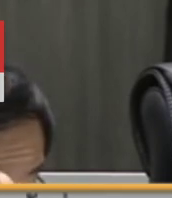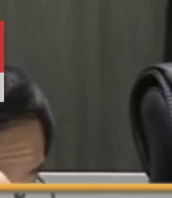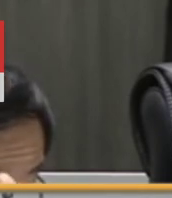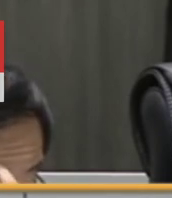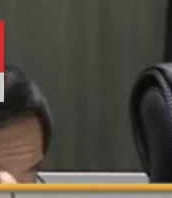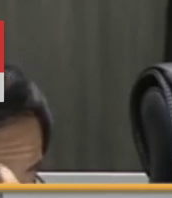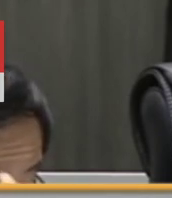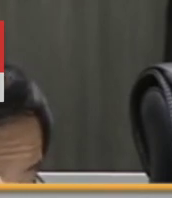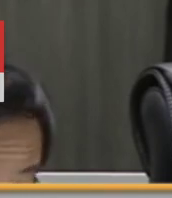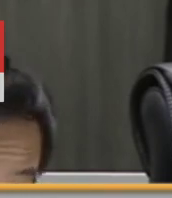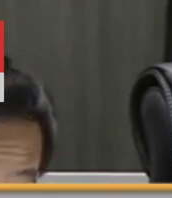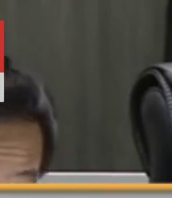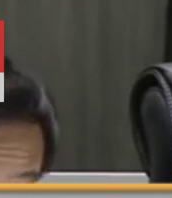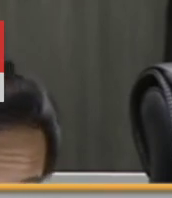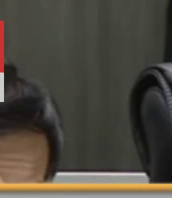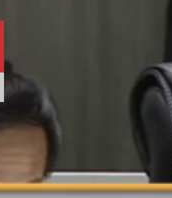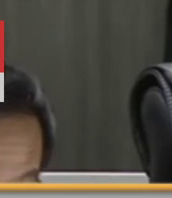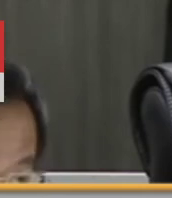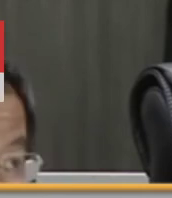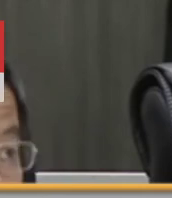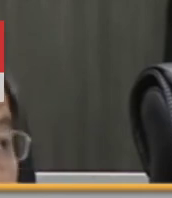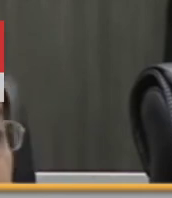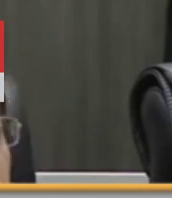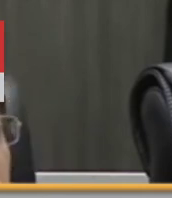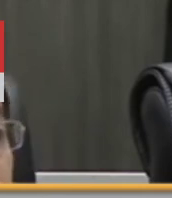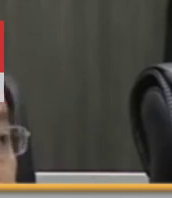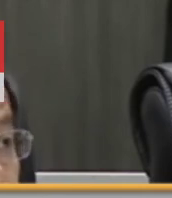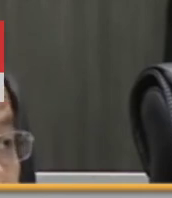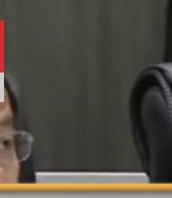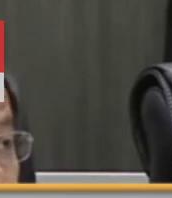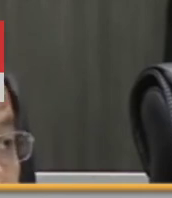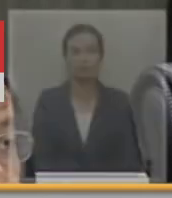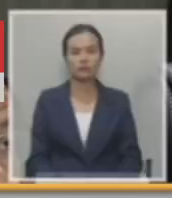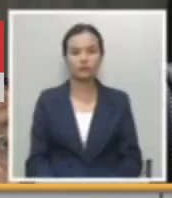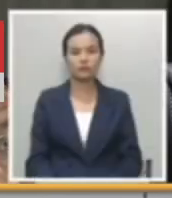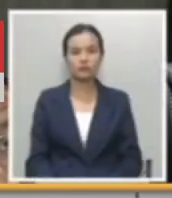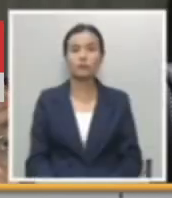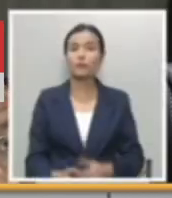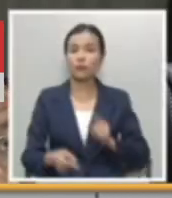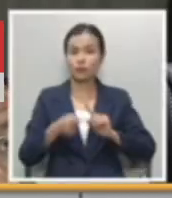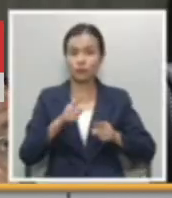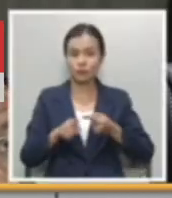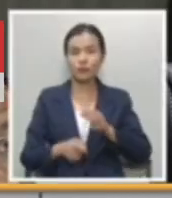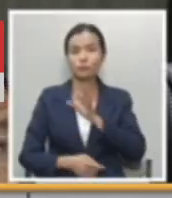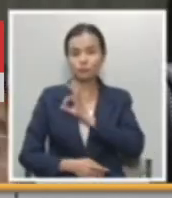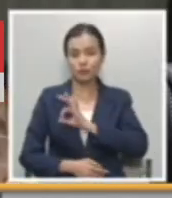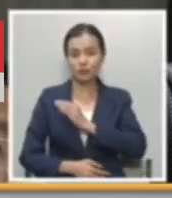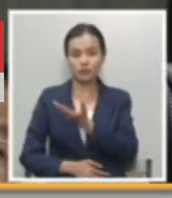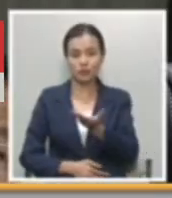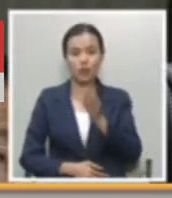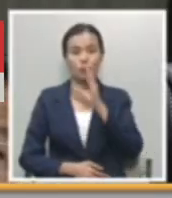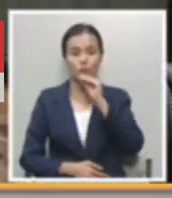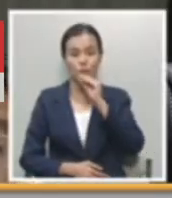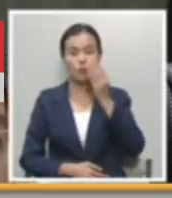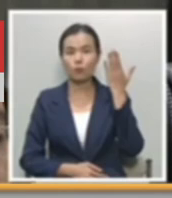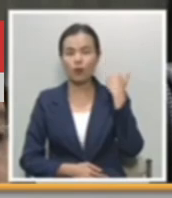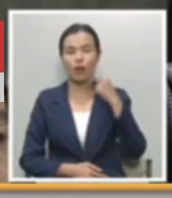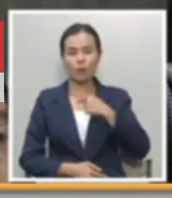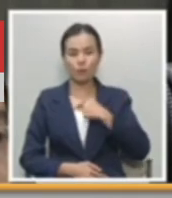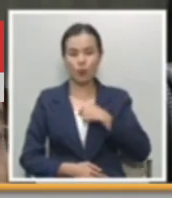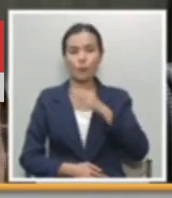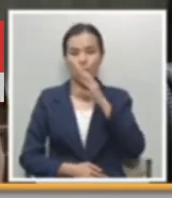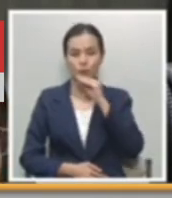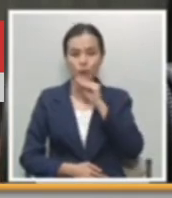ามปีงบประมาณผูกพันข้ามปีงบประมาณเพื่อนสมาชิกได้พูดไปแล้วผมไม่กล่าว